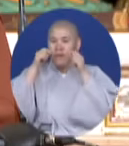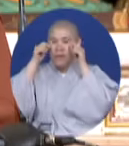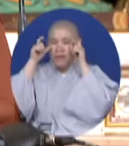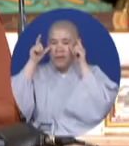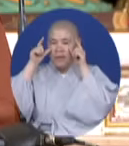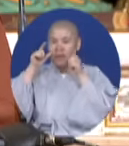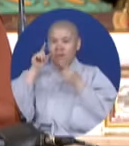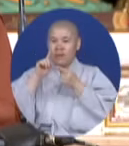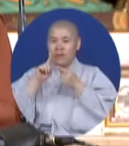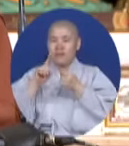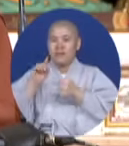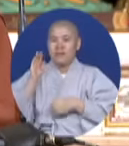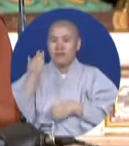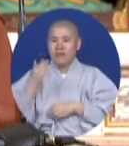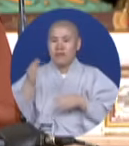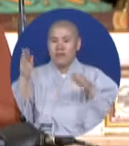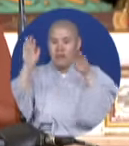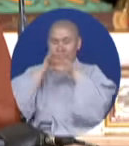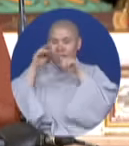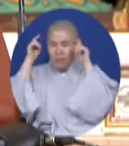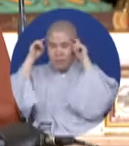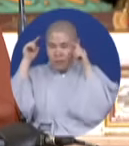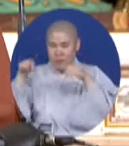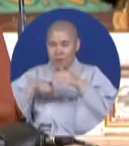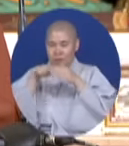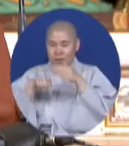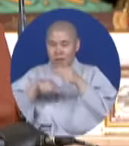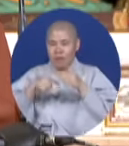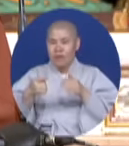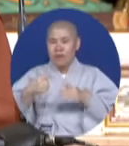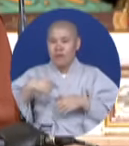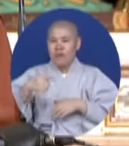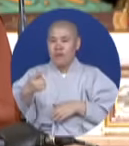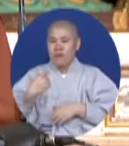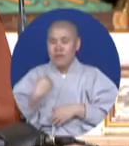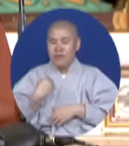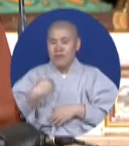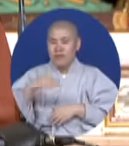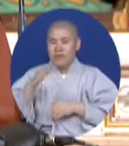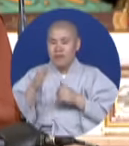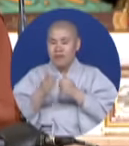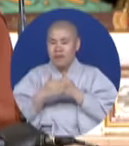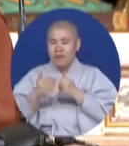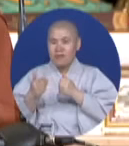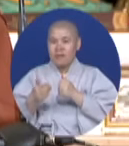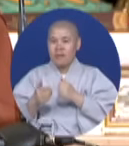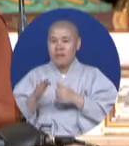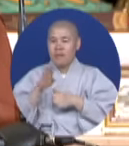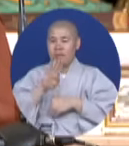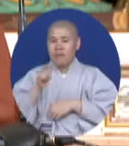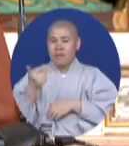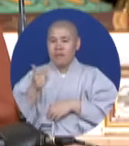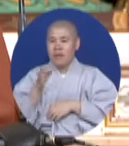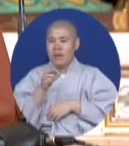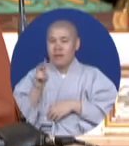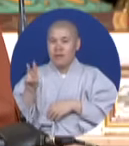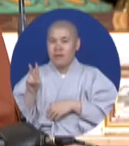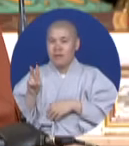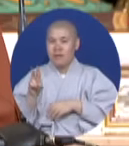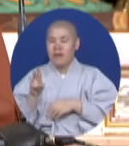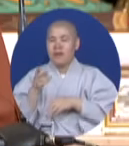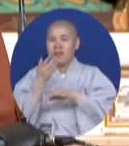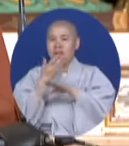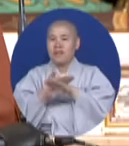그거는 무명 속에서 왔다 갔다 하는 거기 때문에 불교의 반야 정각하고는 전혀 다른